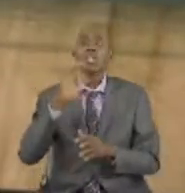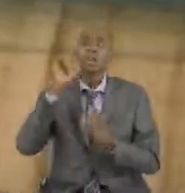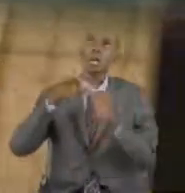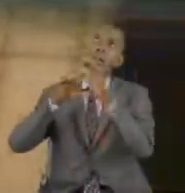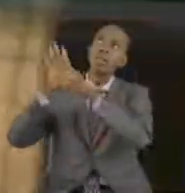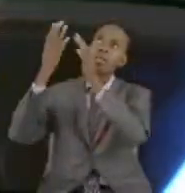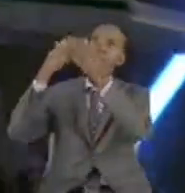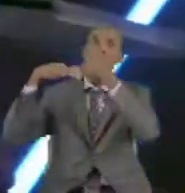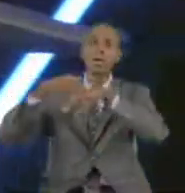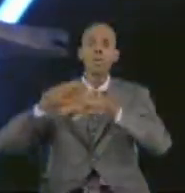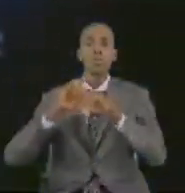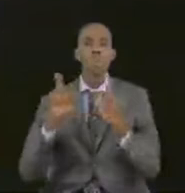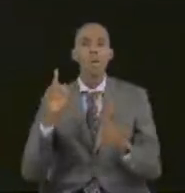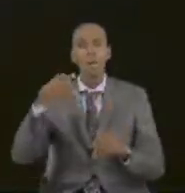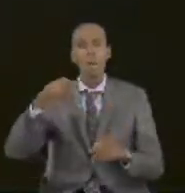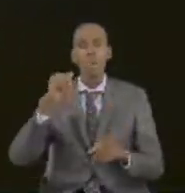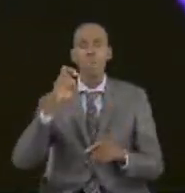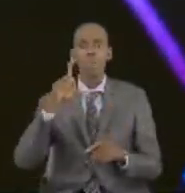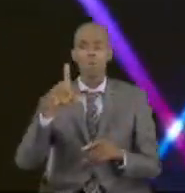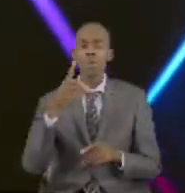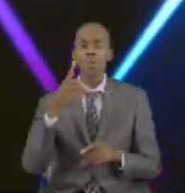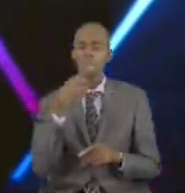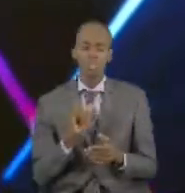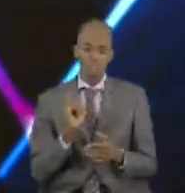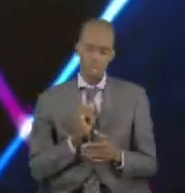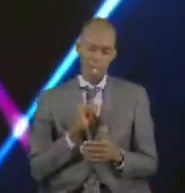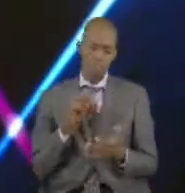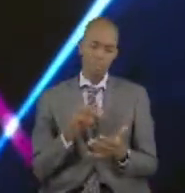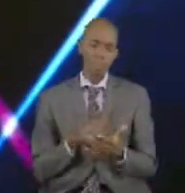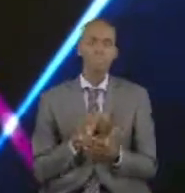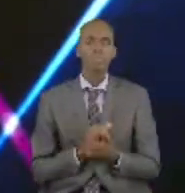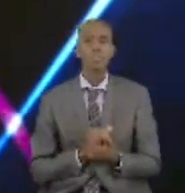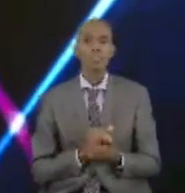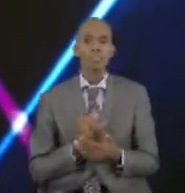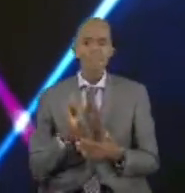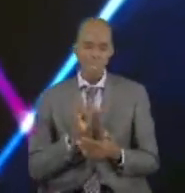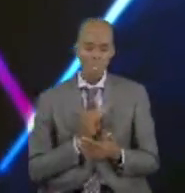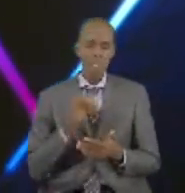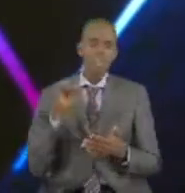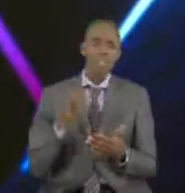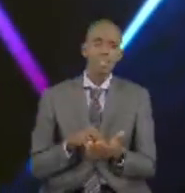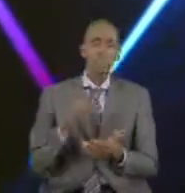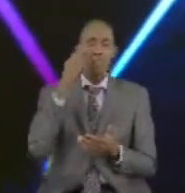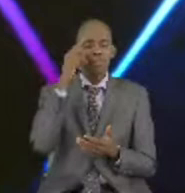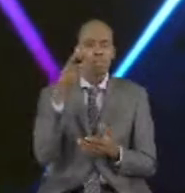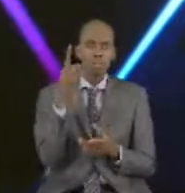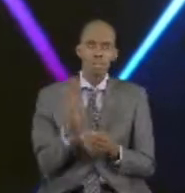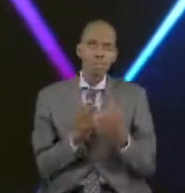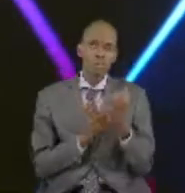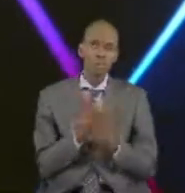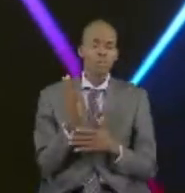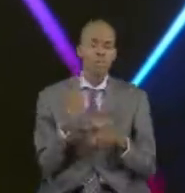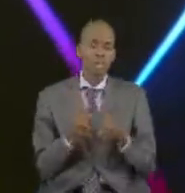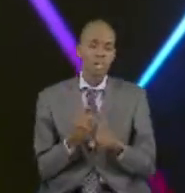alors la porte à porte dire je t'aime pour la vérité je tiens pour la vérité